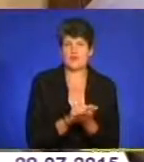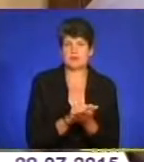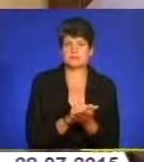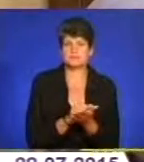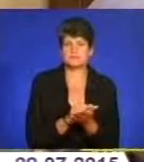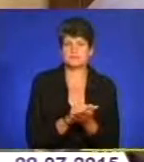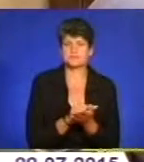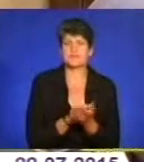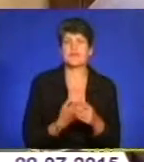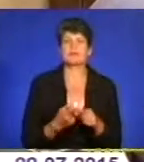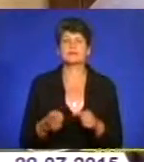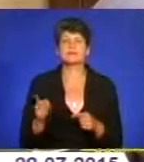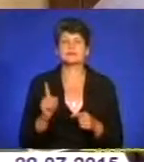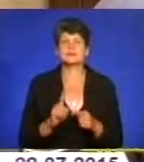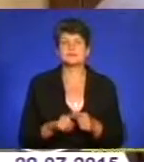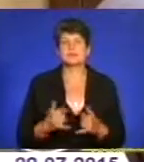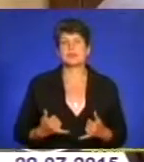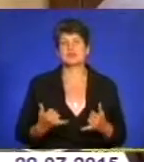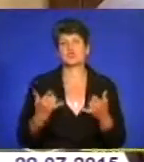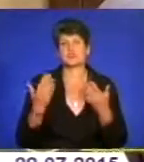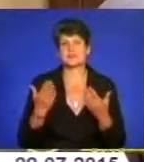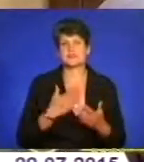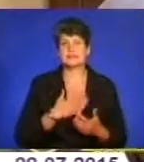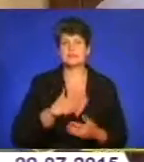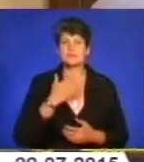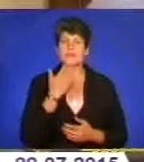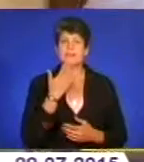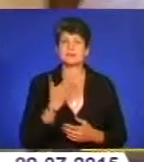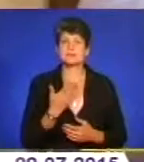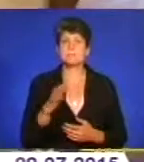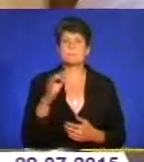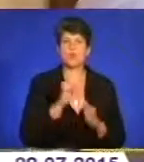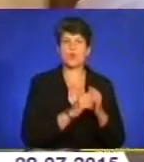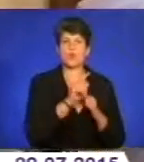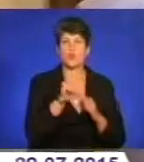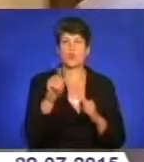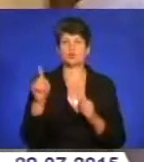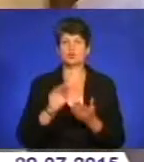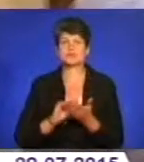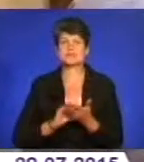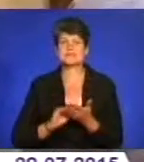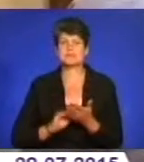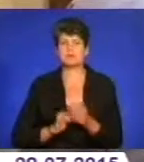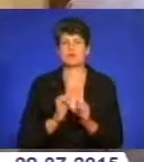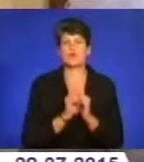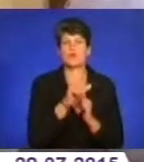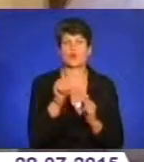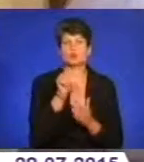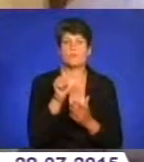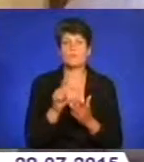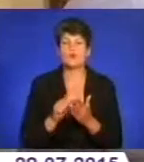це на честь нашої нації, про кожного письменника, про кожного поета,